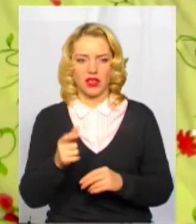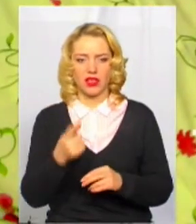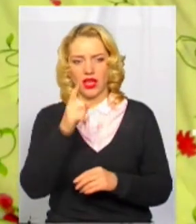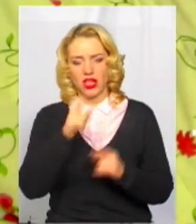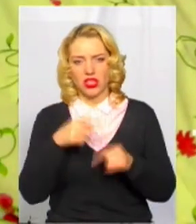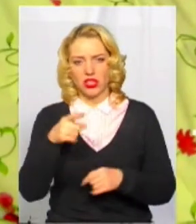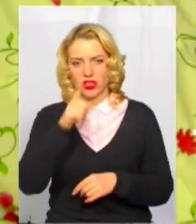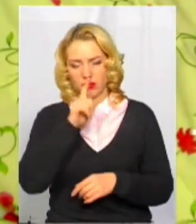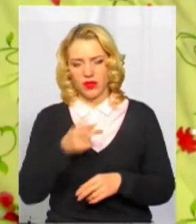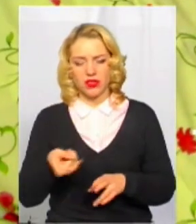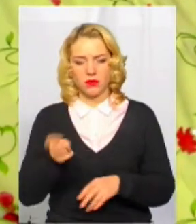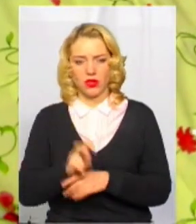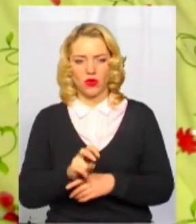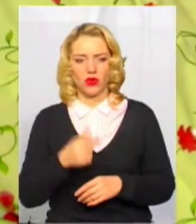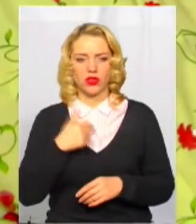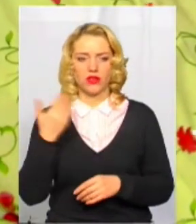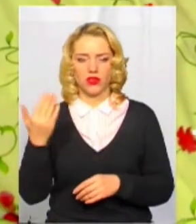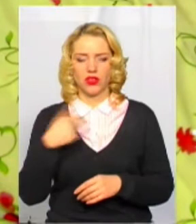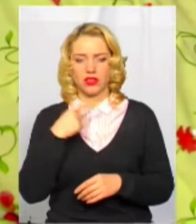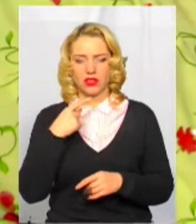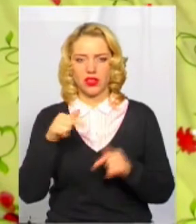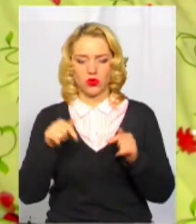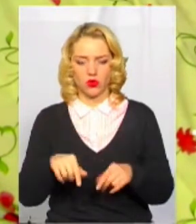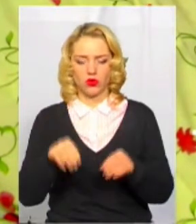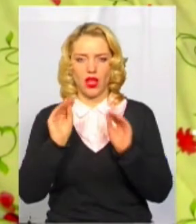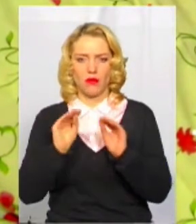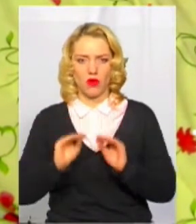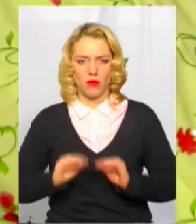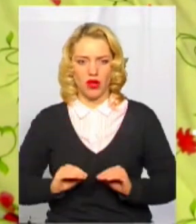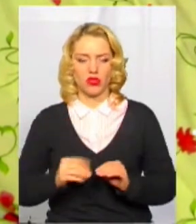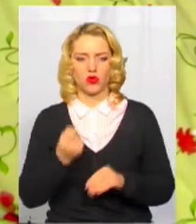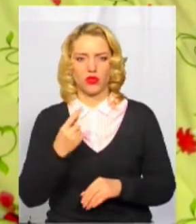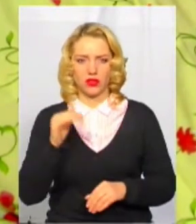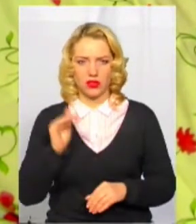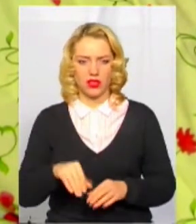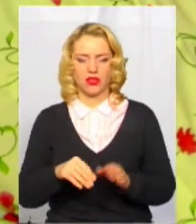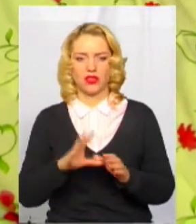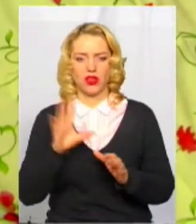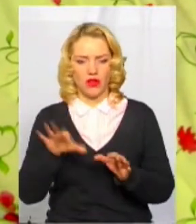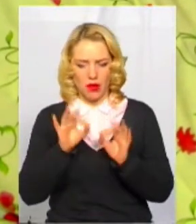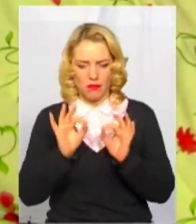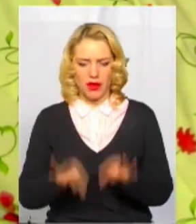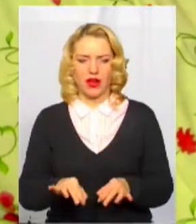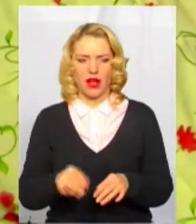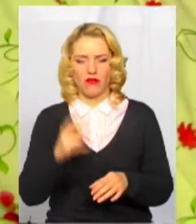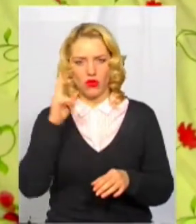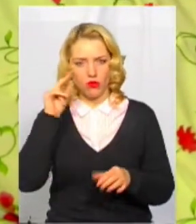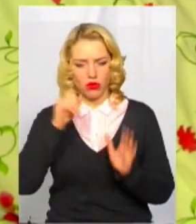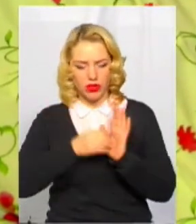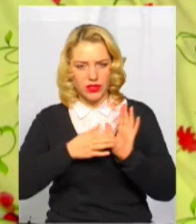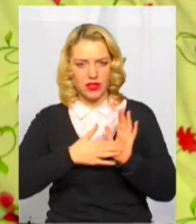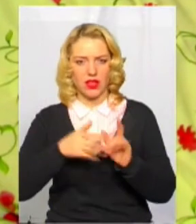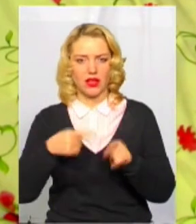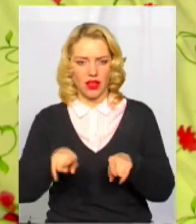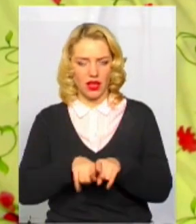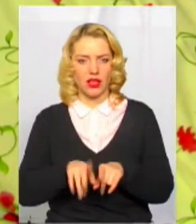мені, вони сказали, тут бумажку мені десь лишили, 11 тисяч, це все правильно, показник той.